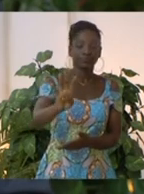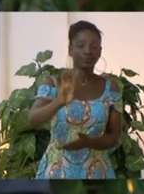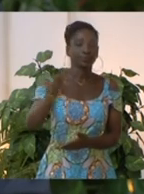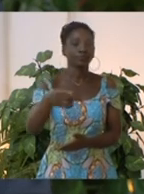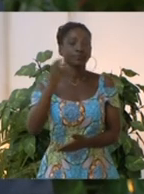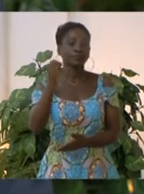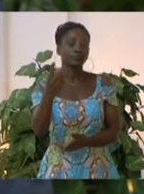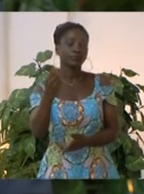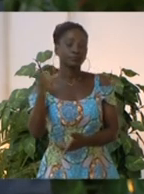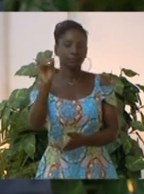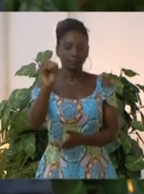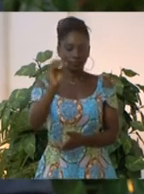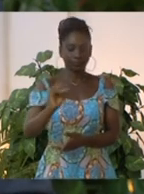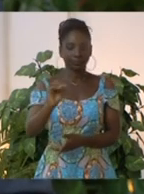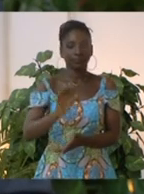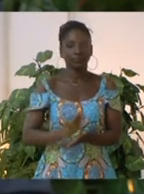94,11%.